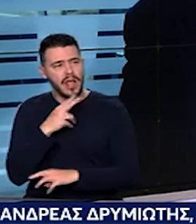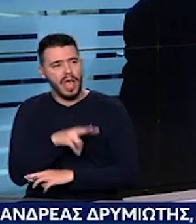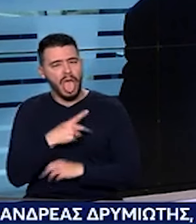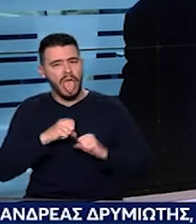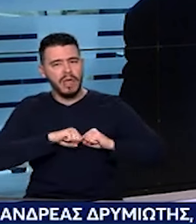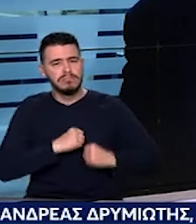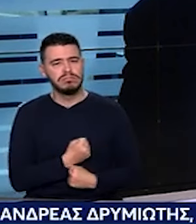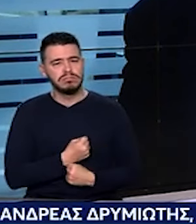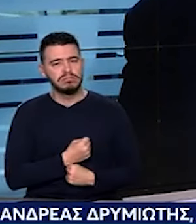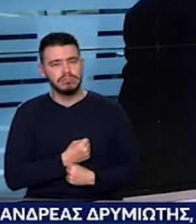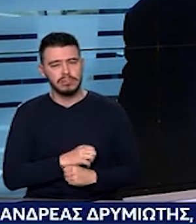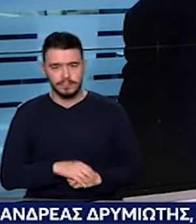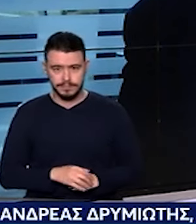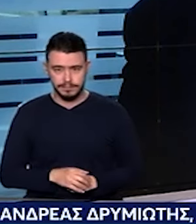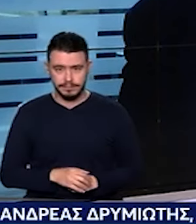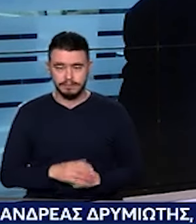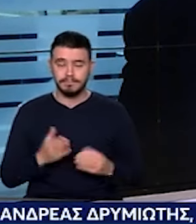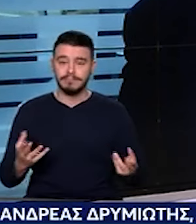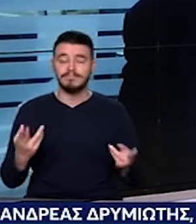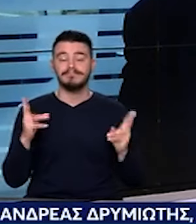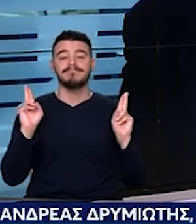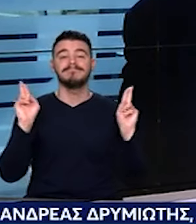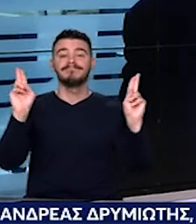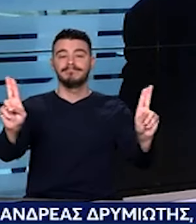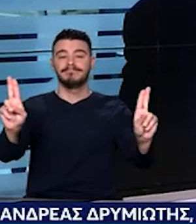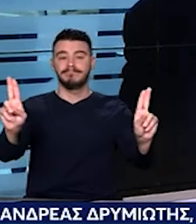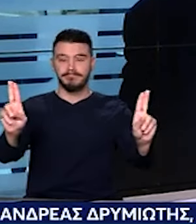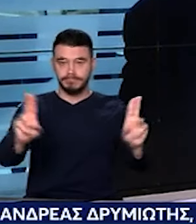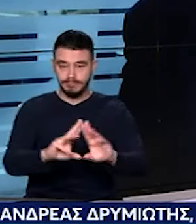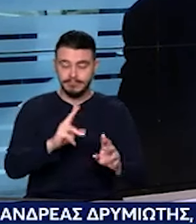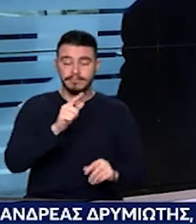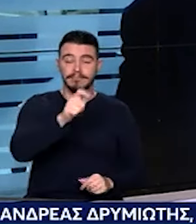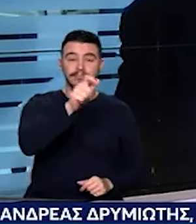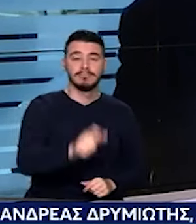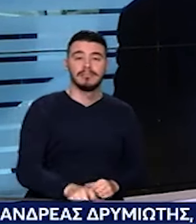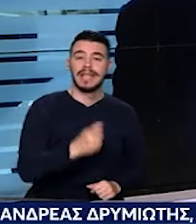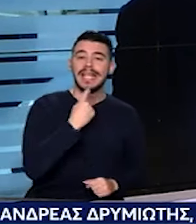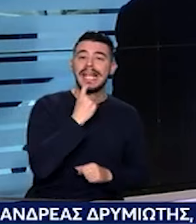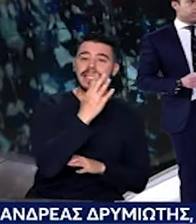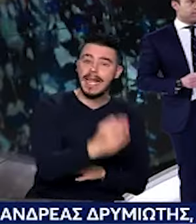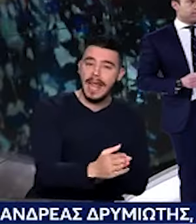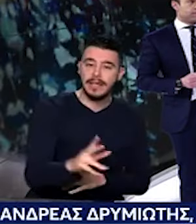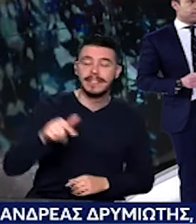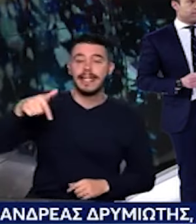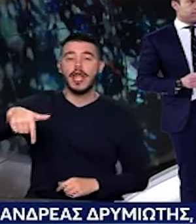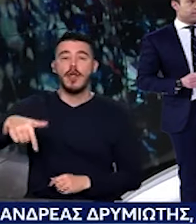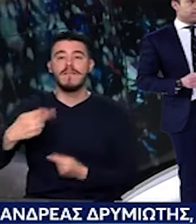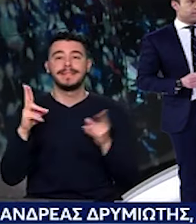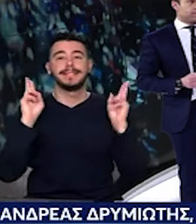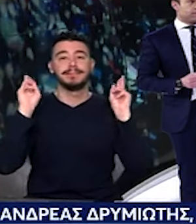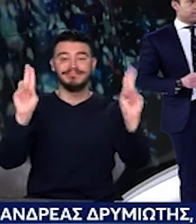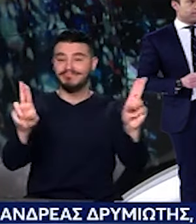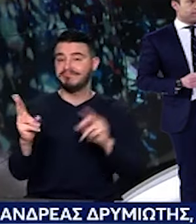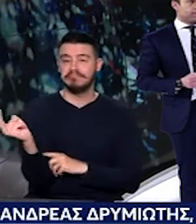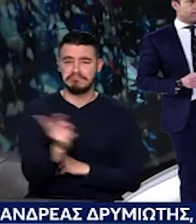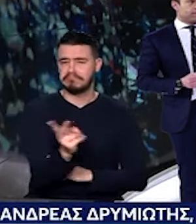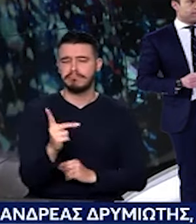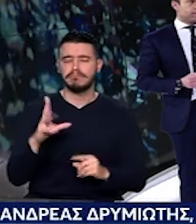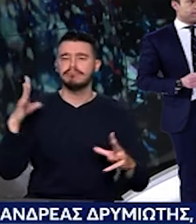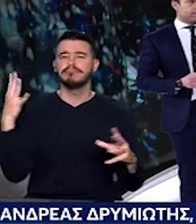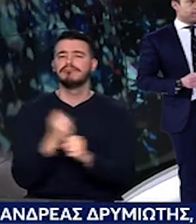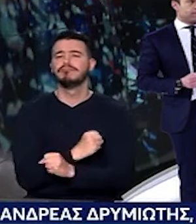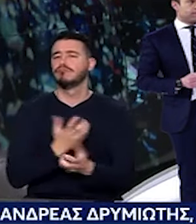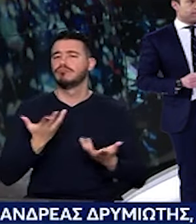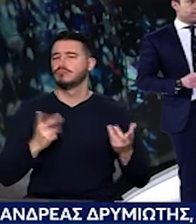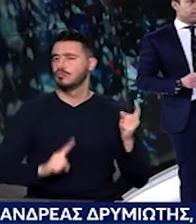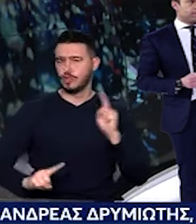από τους δυο, Γεροβασίλη ή Κασελάκης, έχει τις πιο πολλές πιθανότητες και υπό ποιες προϋποθέσεις πάντα. Κοιτάξτε,